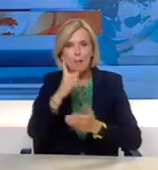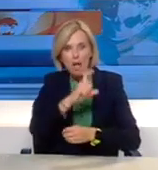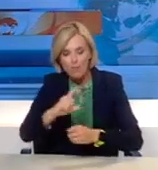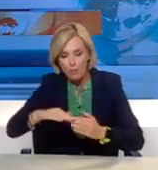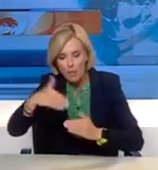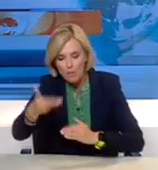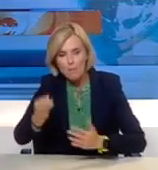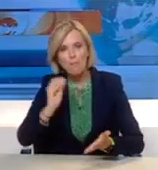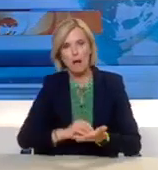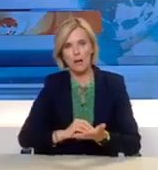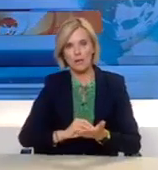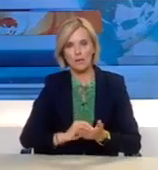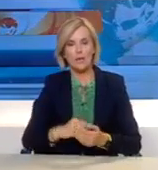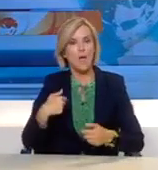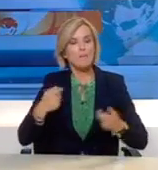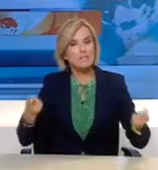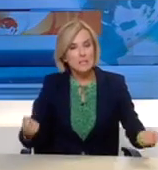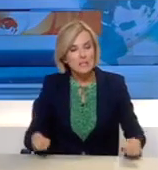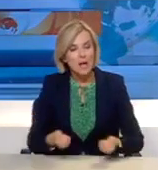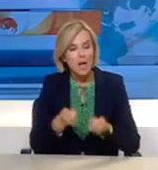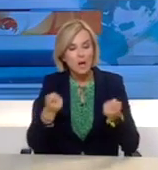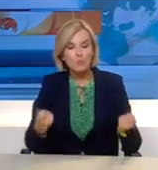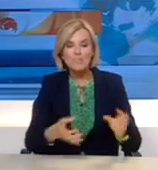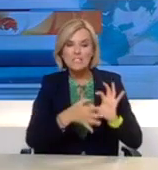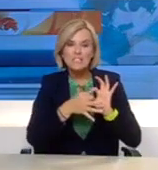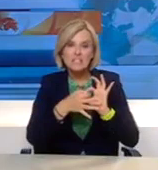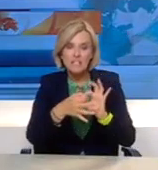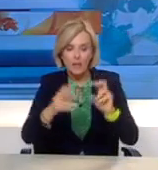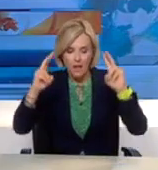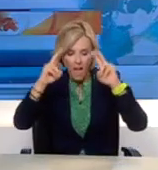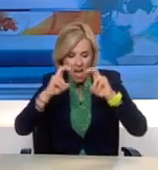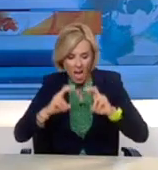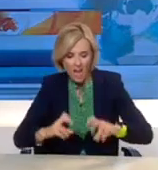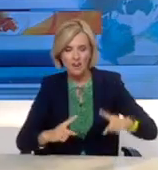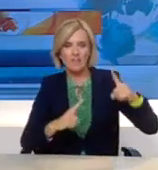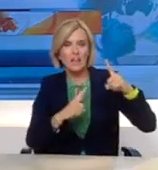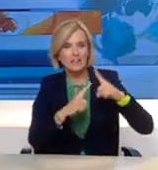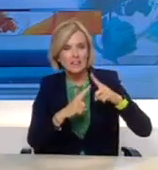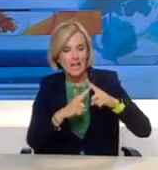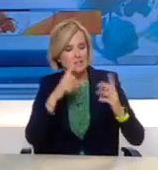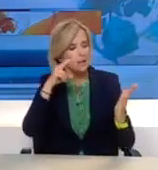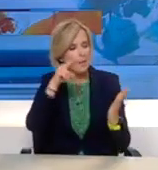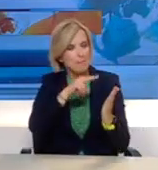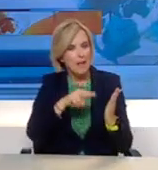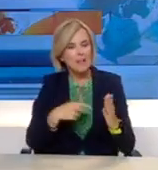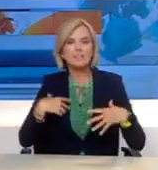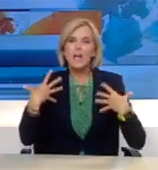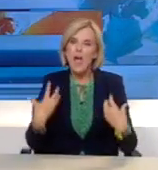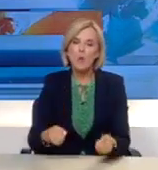Επιδημιολογικά, ξαναλέω πάλι, γίνονται μελέτες, γίνονται συνεχείς μετρήσεις. Έχουμε στοιχεία τα οποία